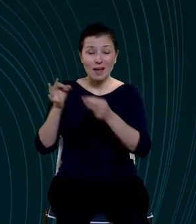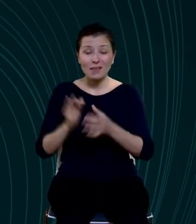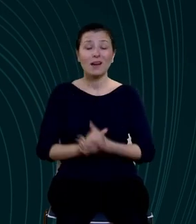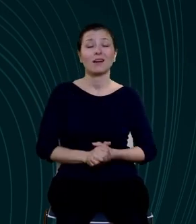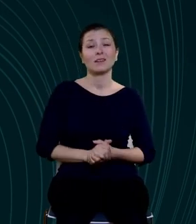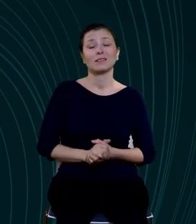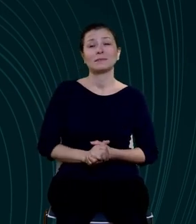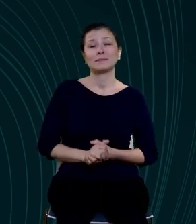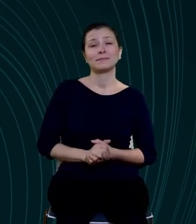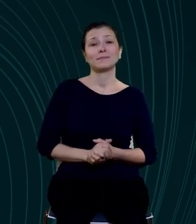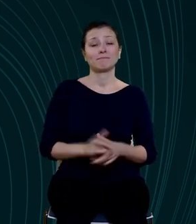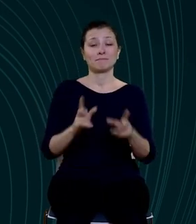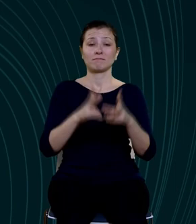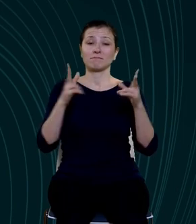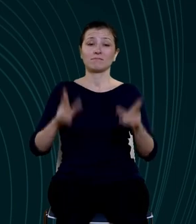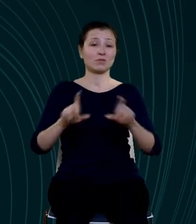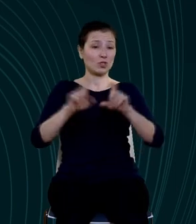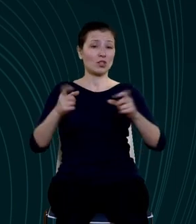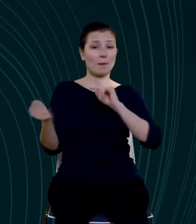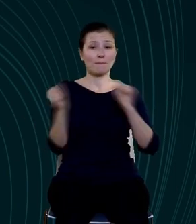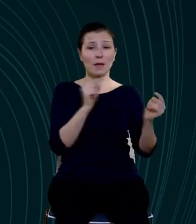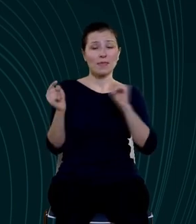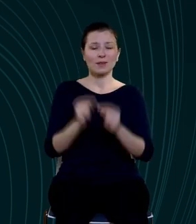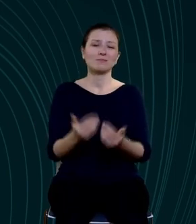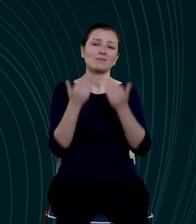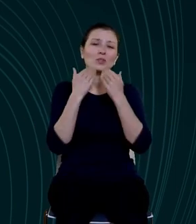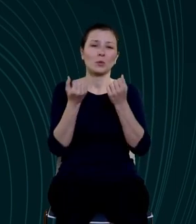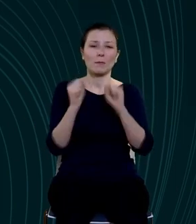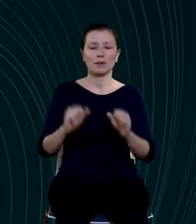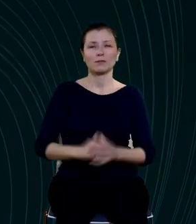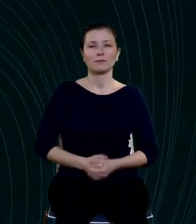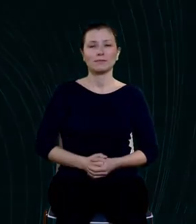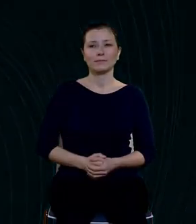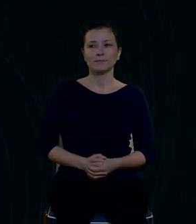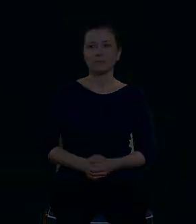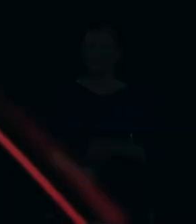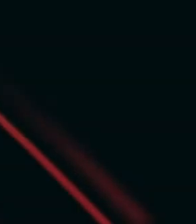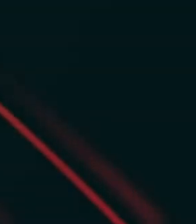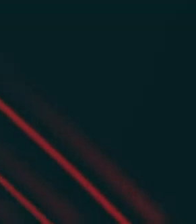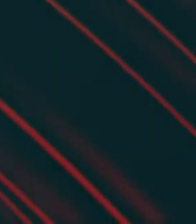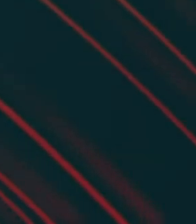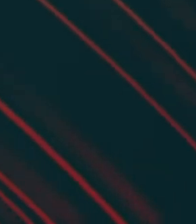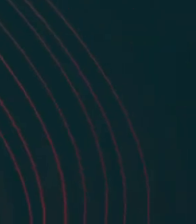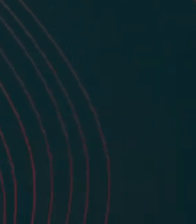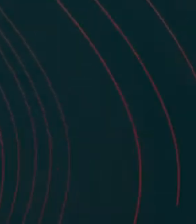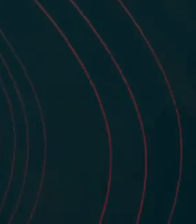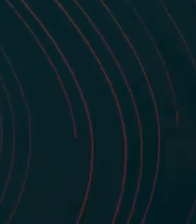w czasie trwania panelu. Dziękuję bardzo.